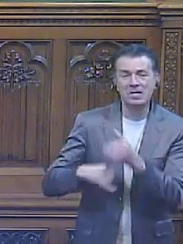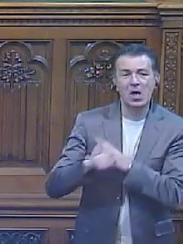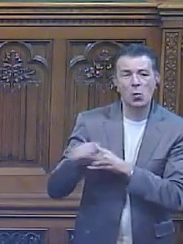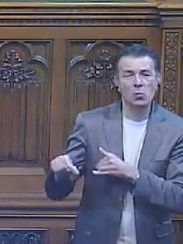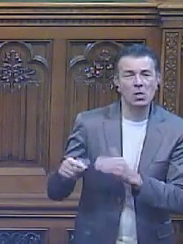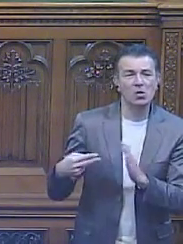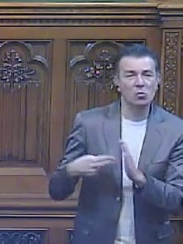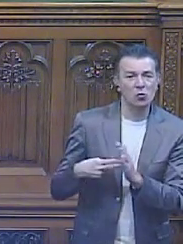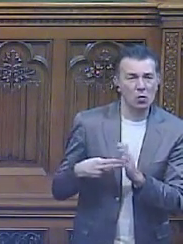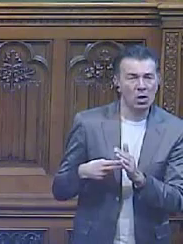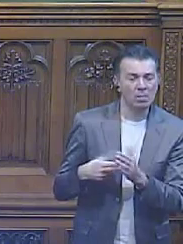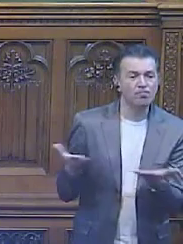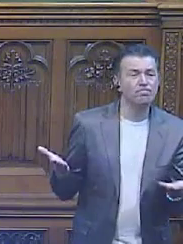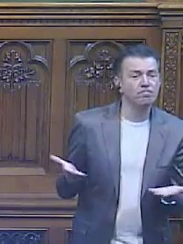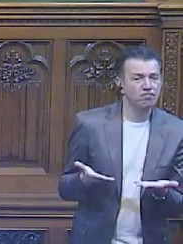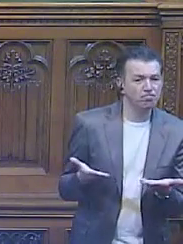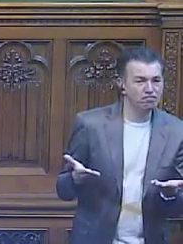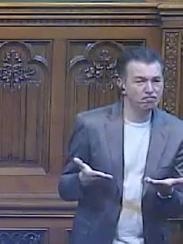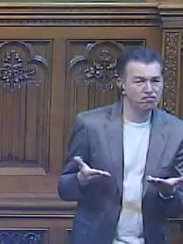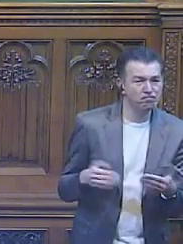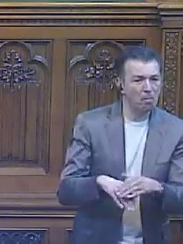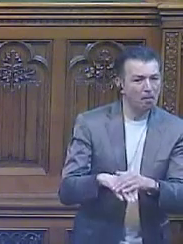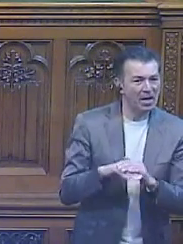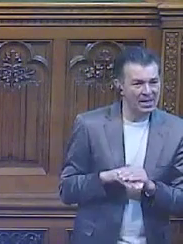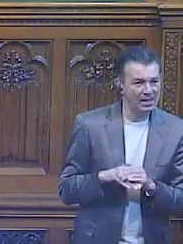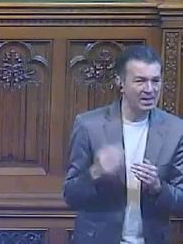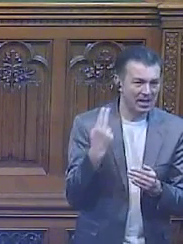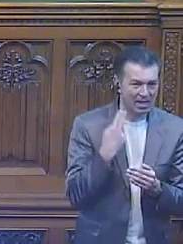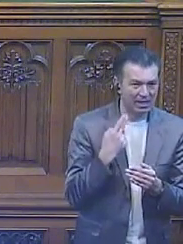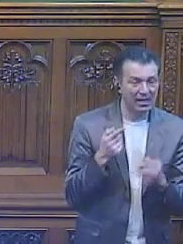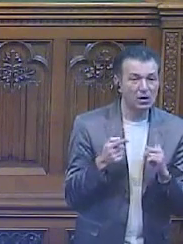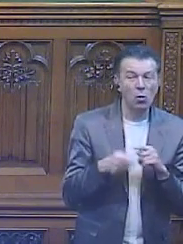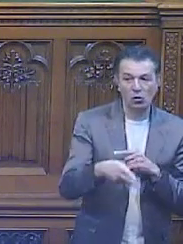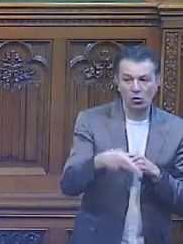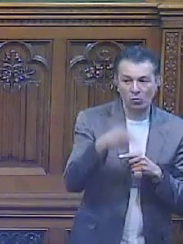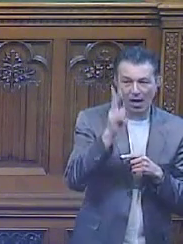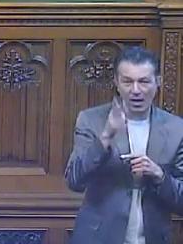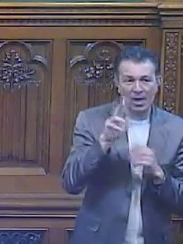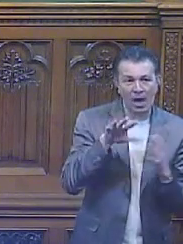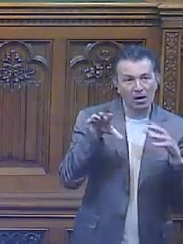Syrien sowohl von den Engländern, also den Briten, als auch von den Franzosen besetzt worden.